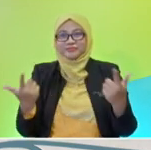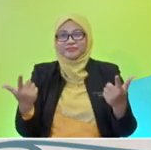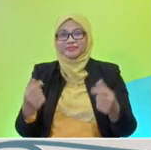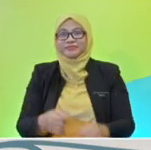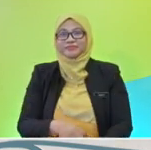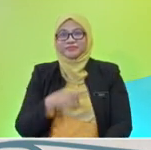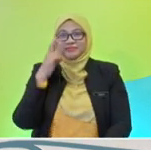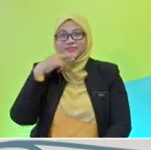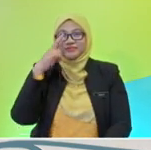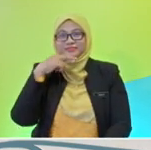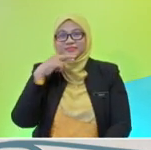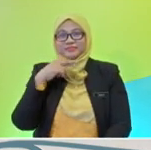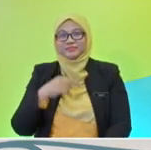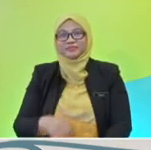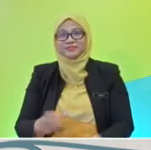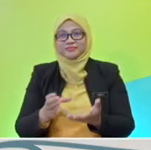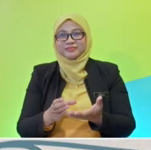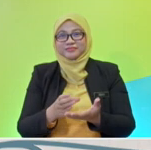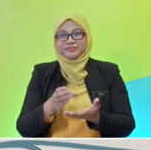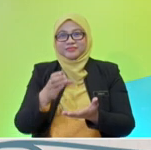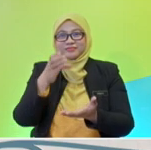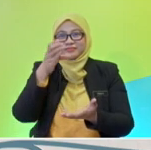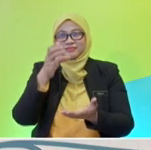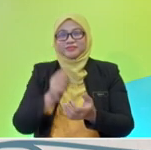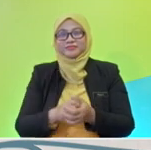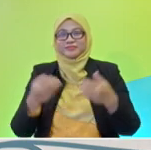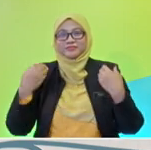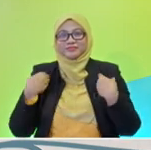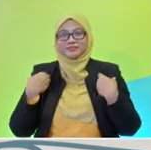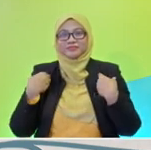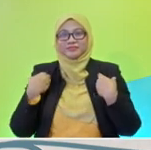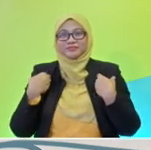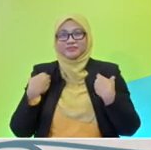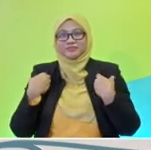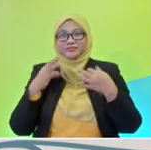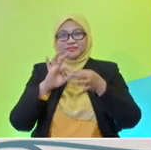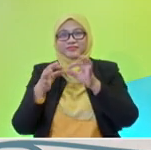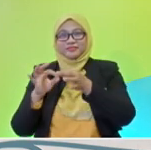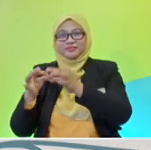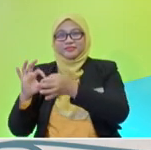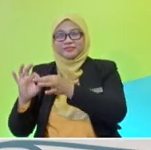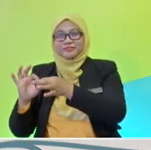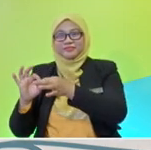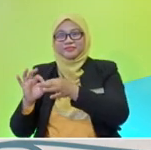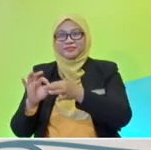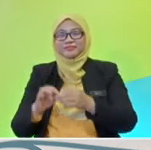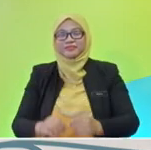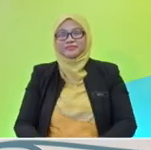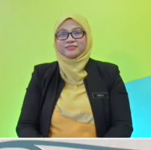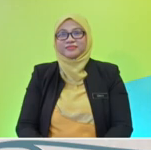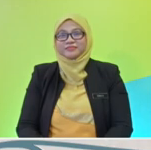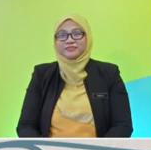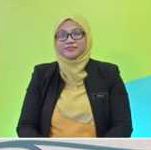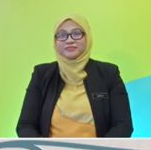ratus seterusnya serambi dan akhirnya kita ada manik-manik perhiasan sebenarnya Oke jadi